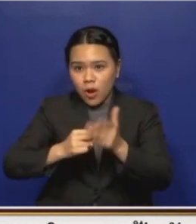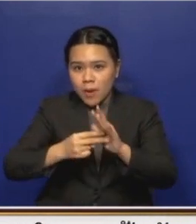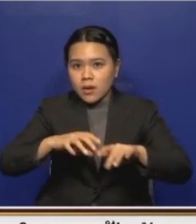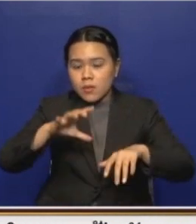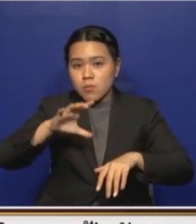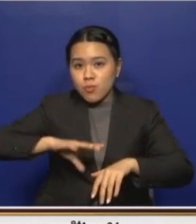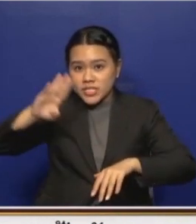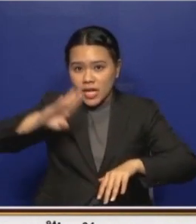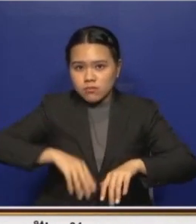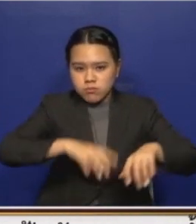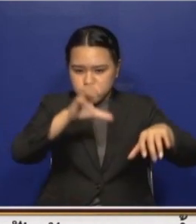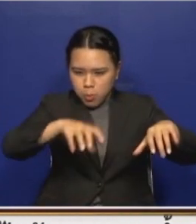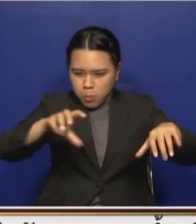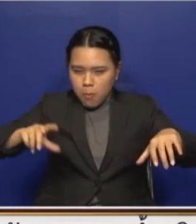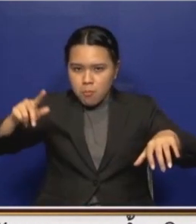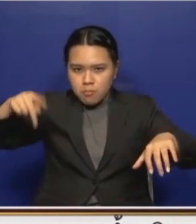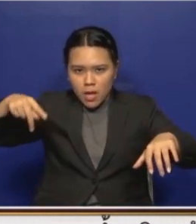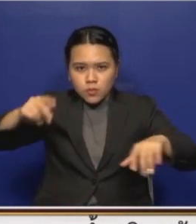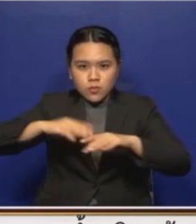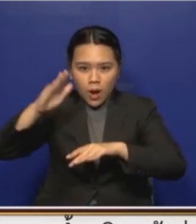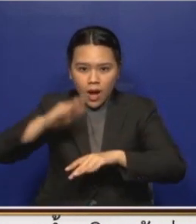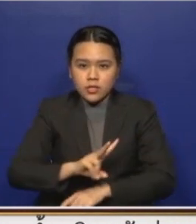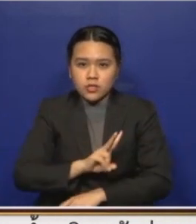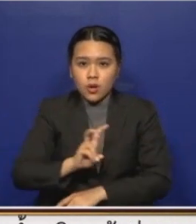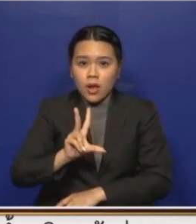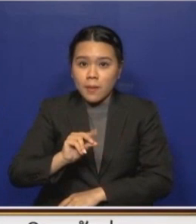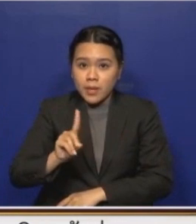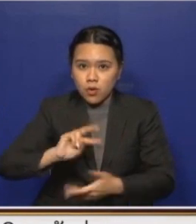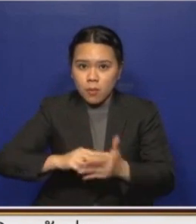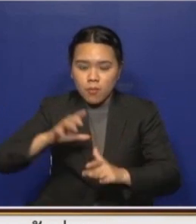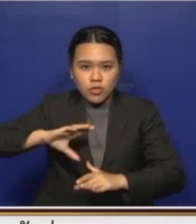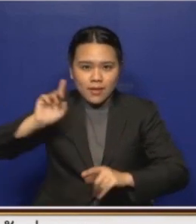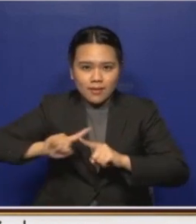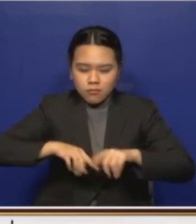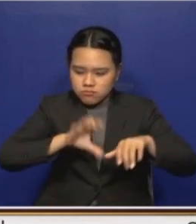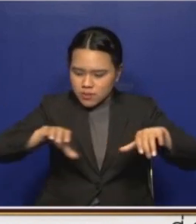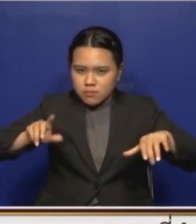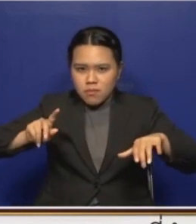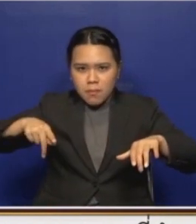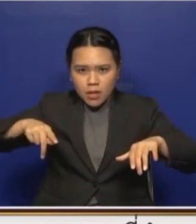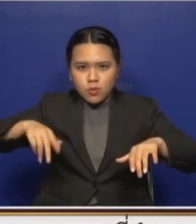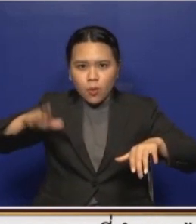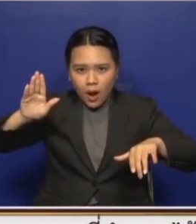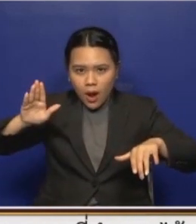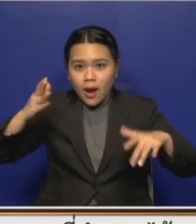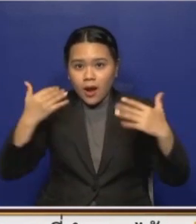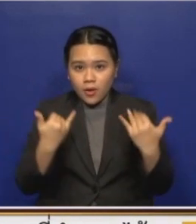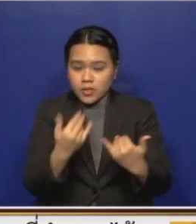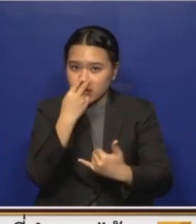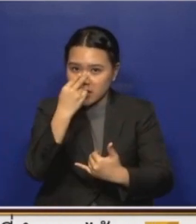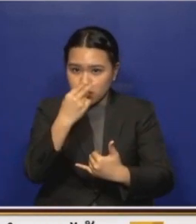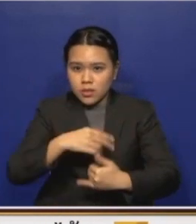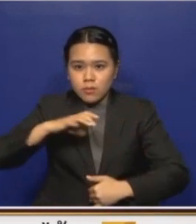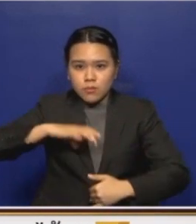ก็เป็นพันๆบริษัทนะเพราะฉะนั้นในระหว่างนี้จึงเห็นการล้มหายตายจากทางธุรกิจของบ